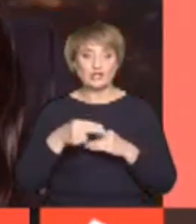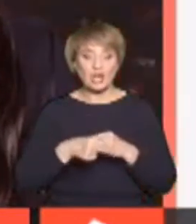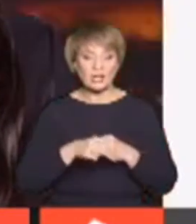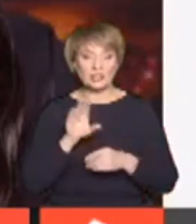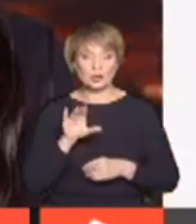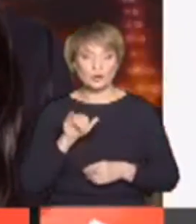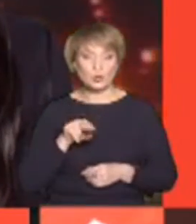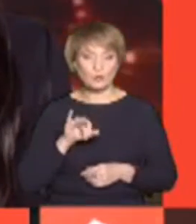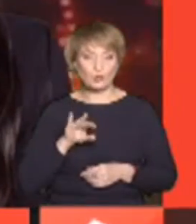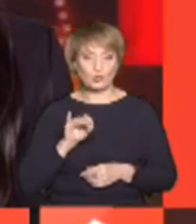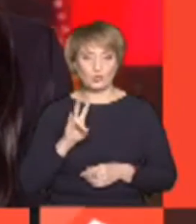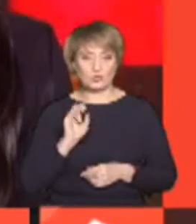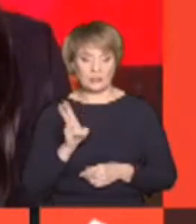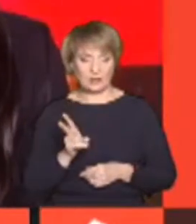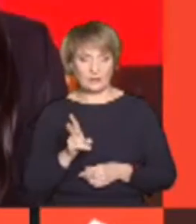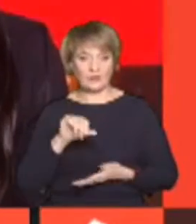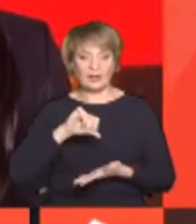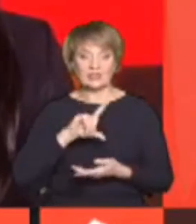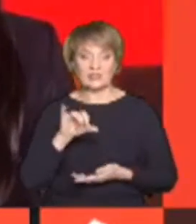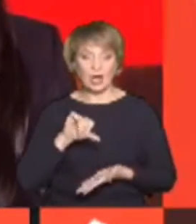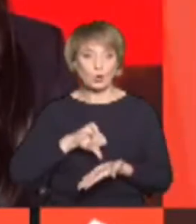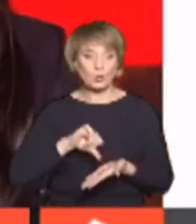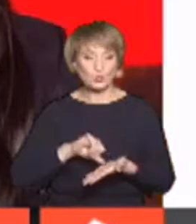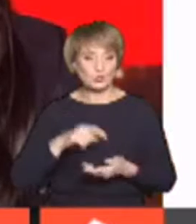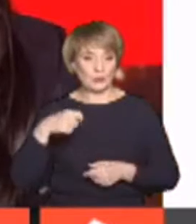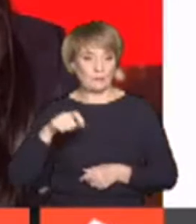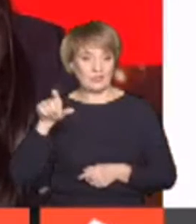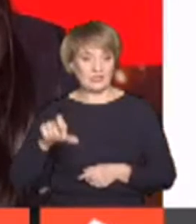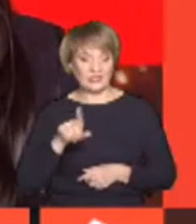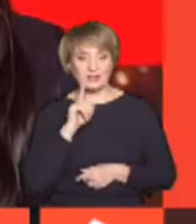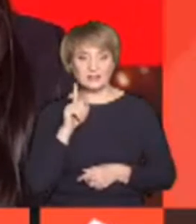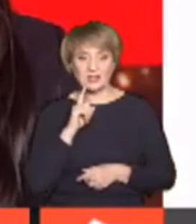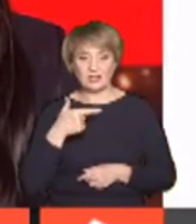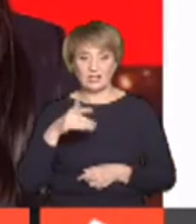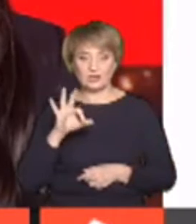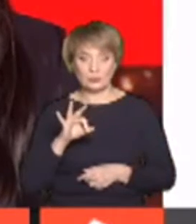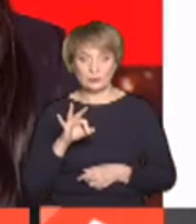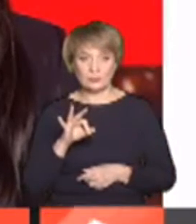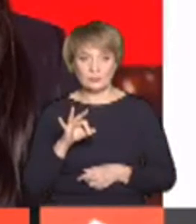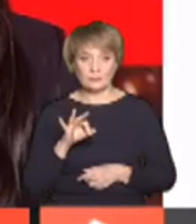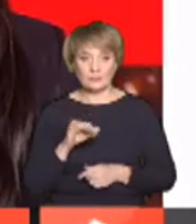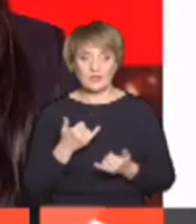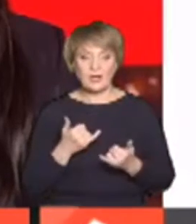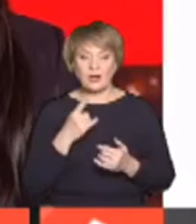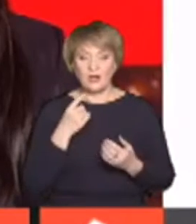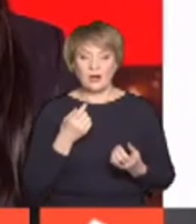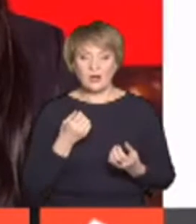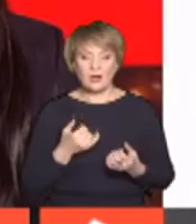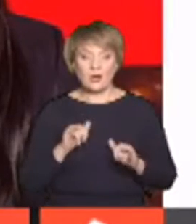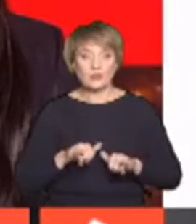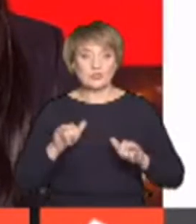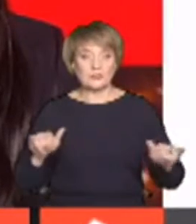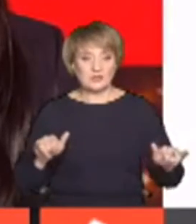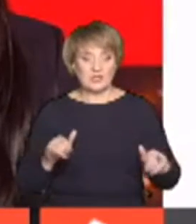По-друге, за участі президента Зеленського, зокрема, розквітли, як ми дивимося, і